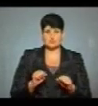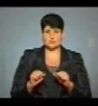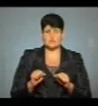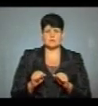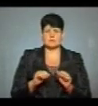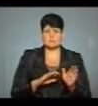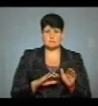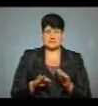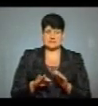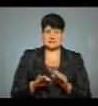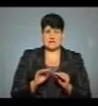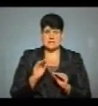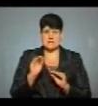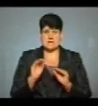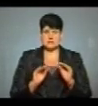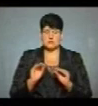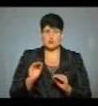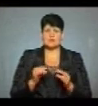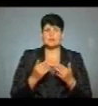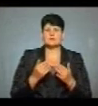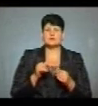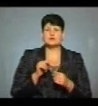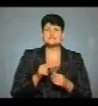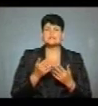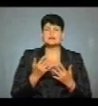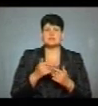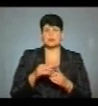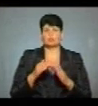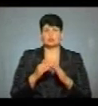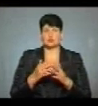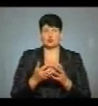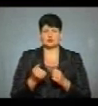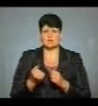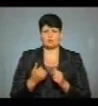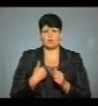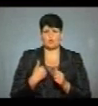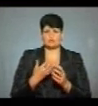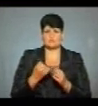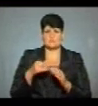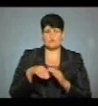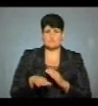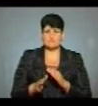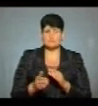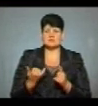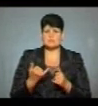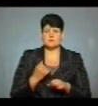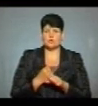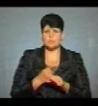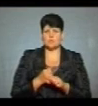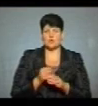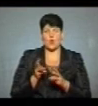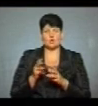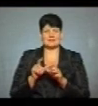настроювання тим, скільки будинок отримує і хоче отримати вже в підвалі. На сьогоднішній день ми це здійснюємо або на котельні, або